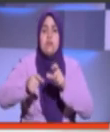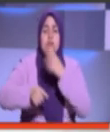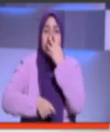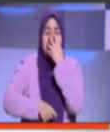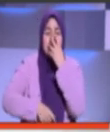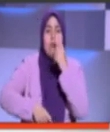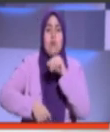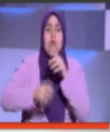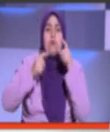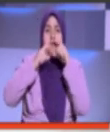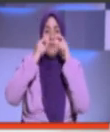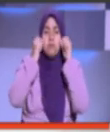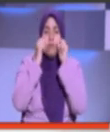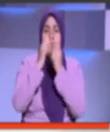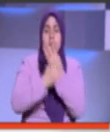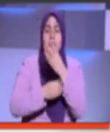الخاصة